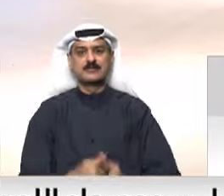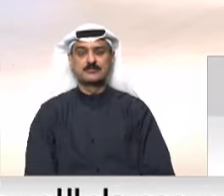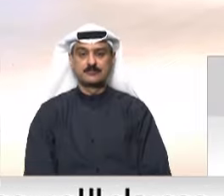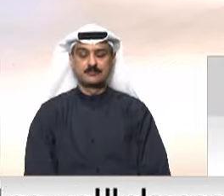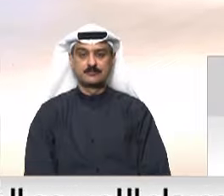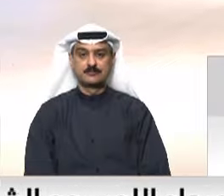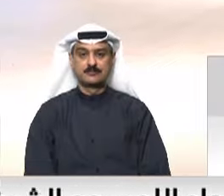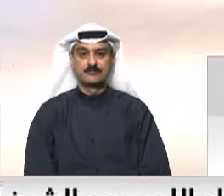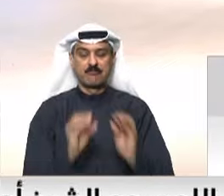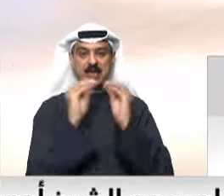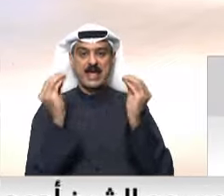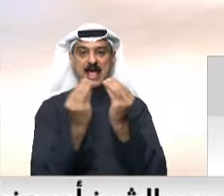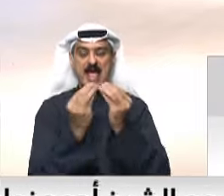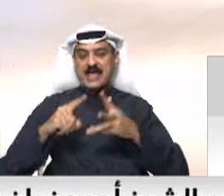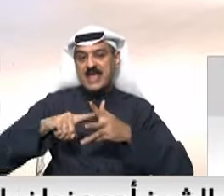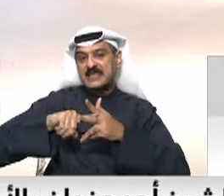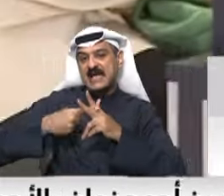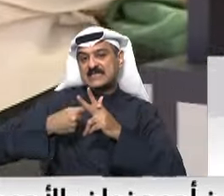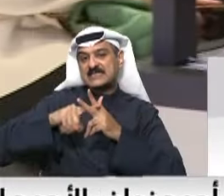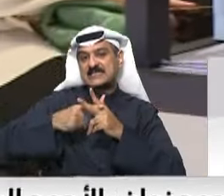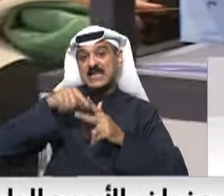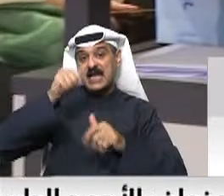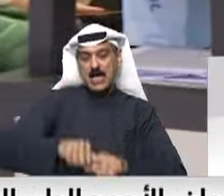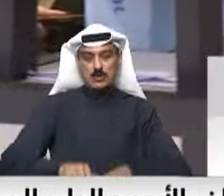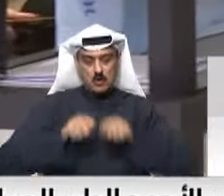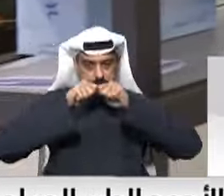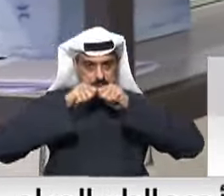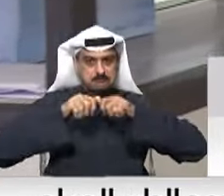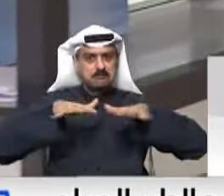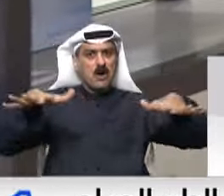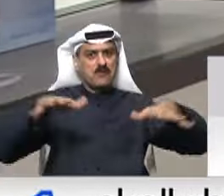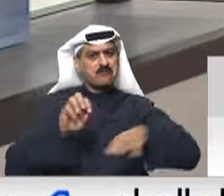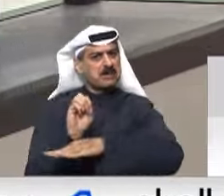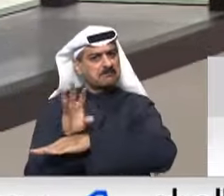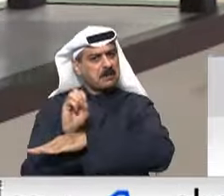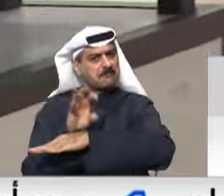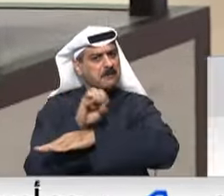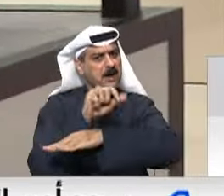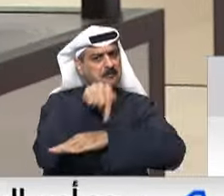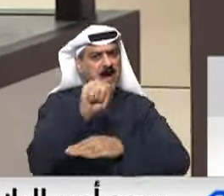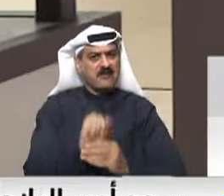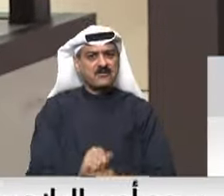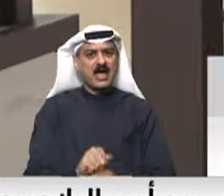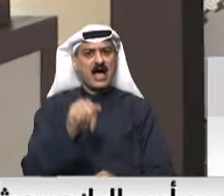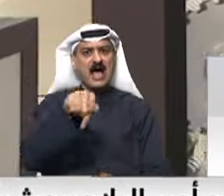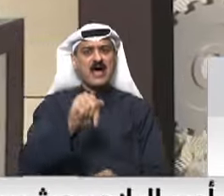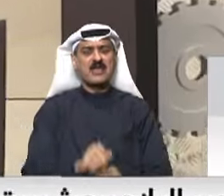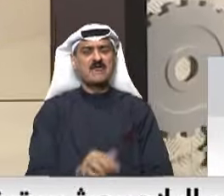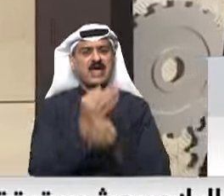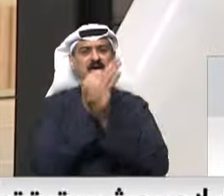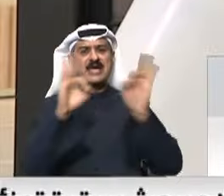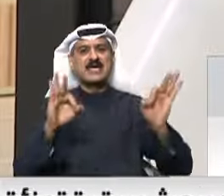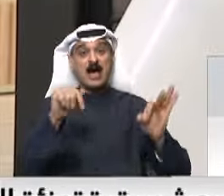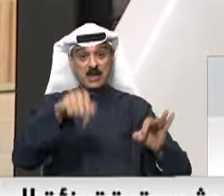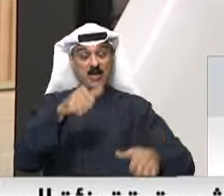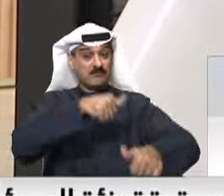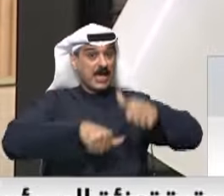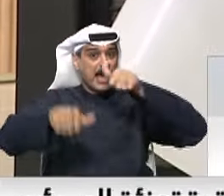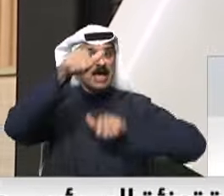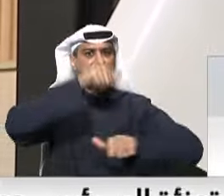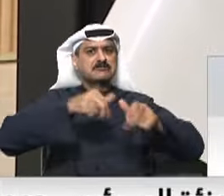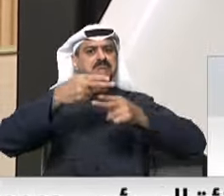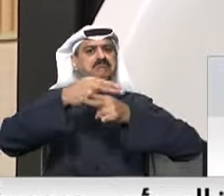الهيئة العامة للصناعة أطلقت اليوم حملتها التوعوية الإرشادية الترويجية الشاملة للمنتجات والسلع